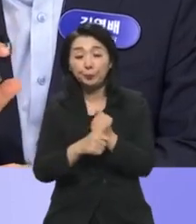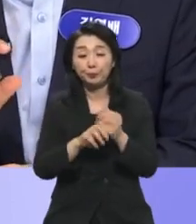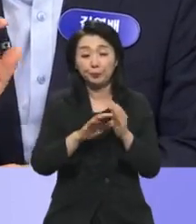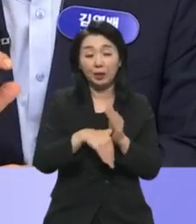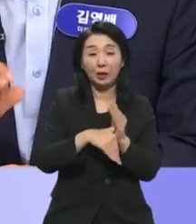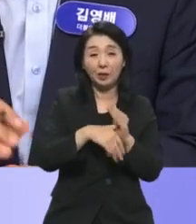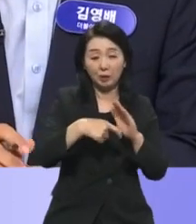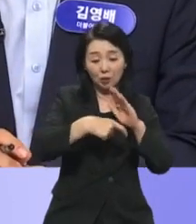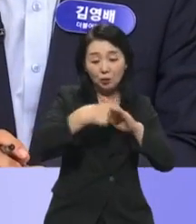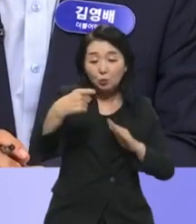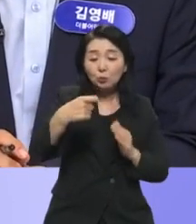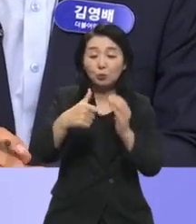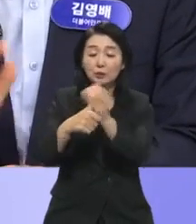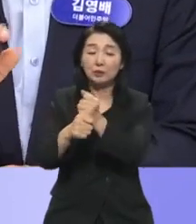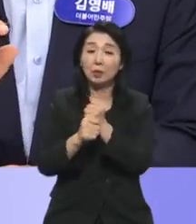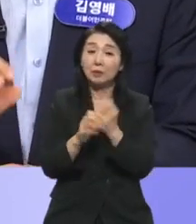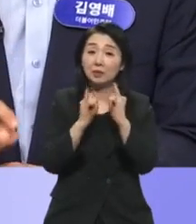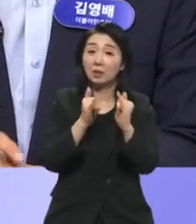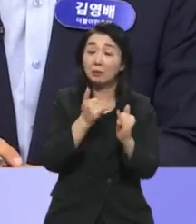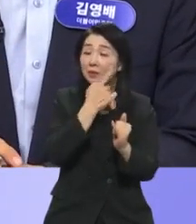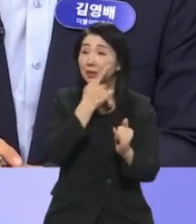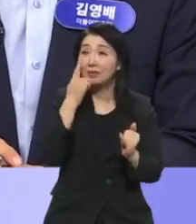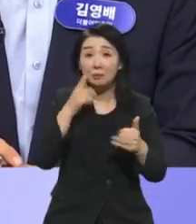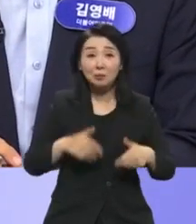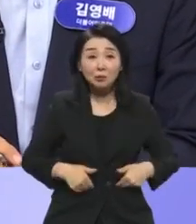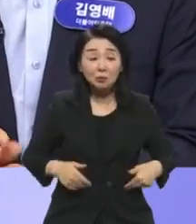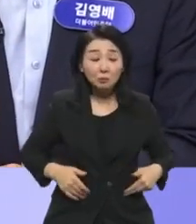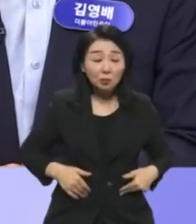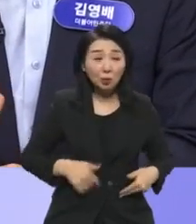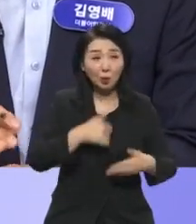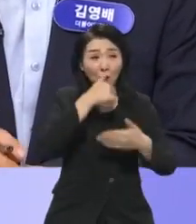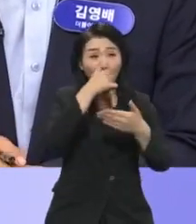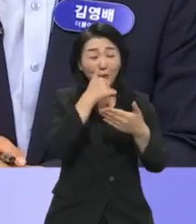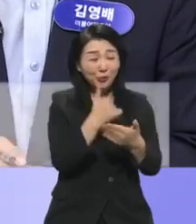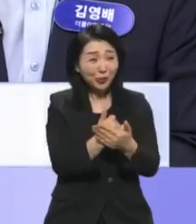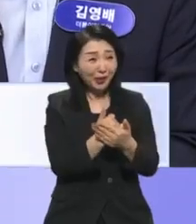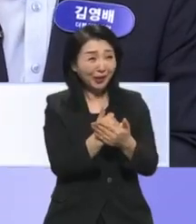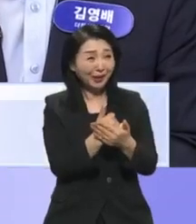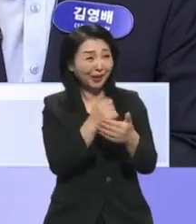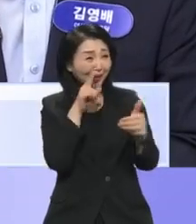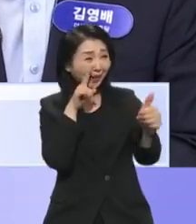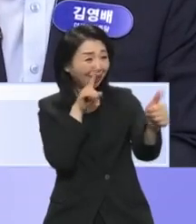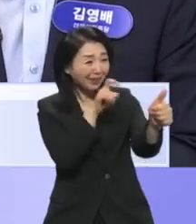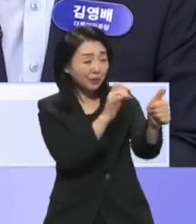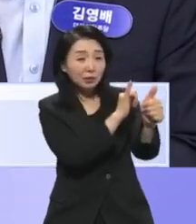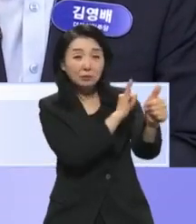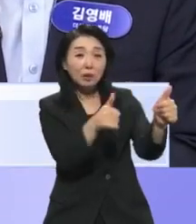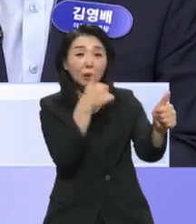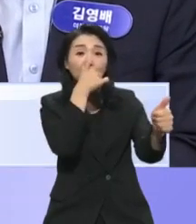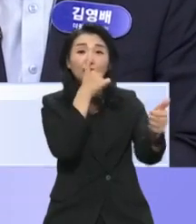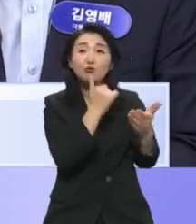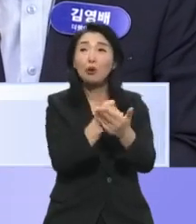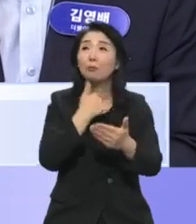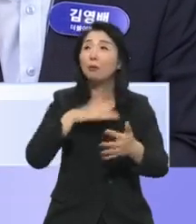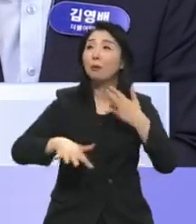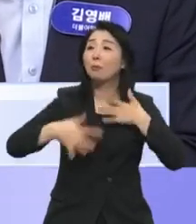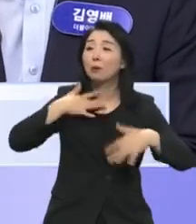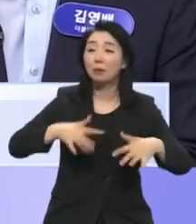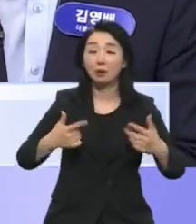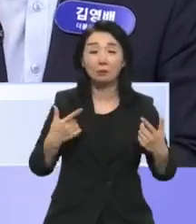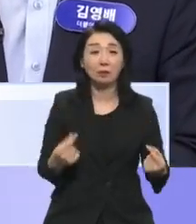도둑을 잡는 사람이 입증하는 거잖아요 아이 또 뭐든지 범죄 혐의자들은 다 부인하지 누가 맞아요 제가 범죄자입니다